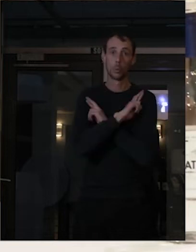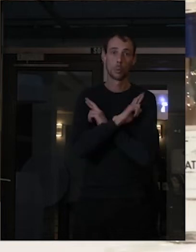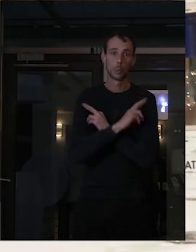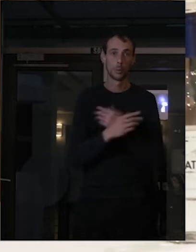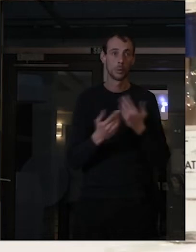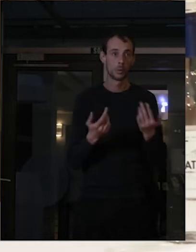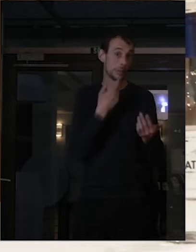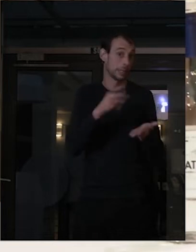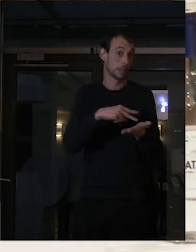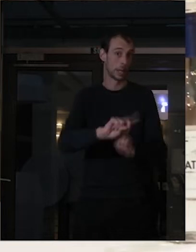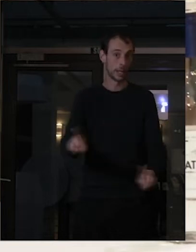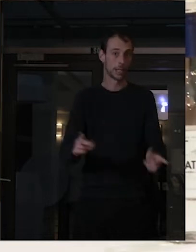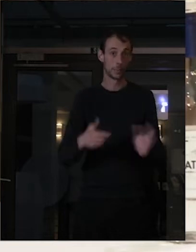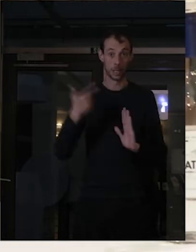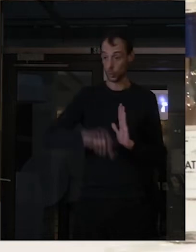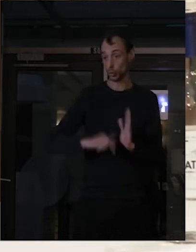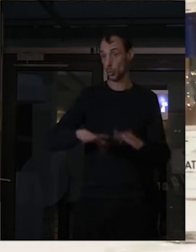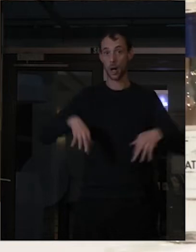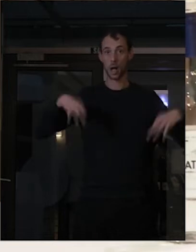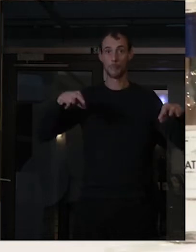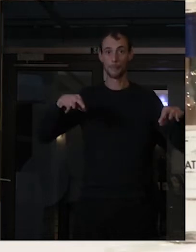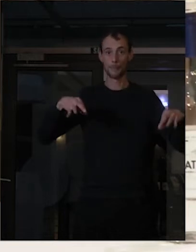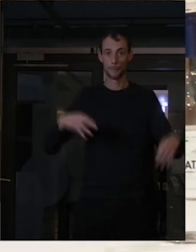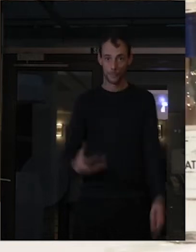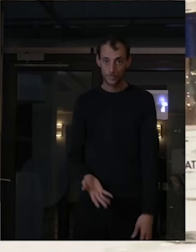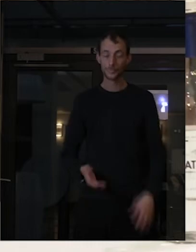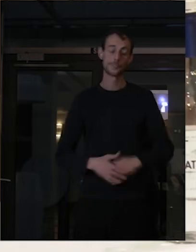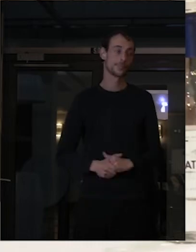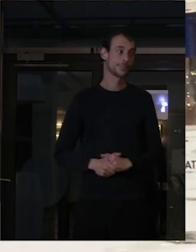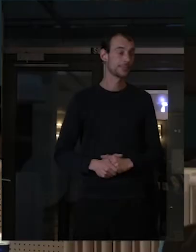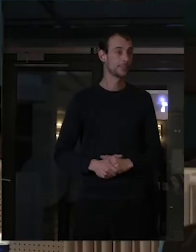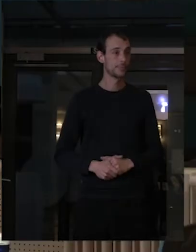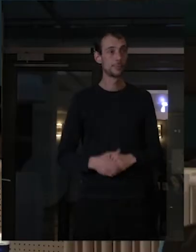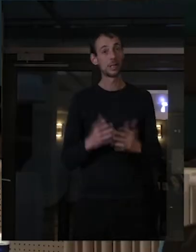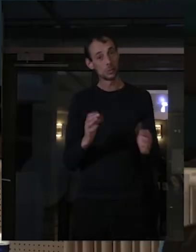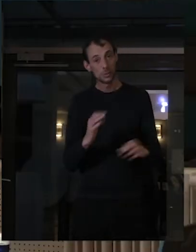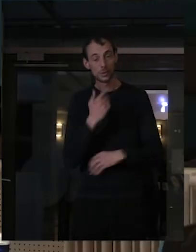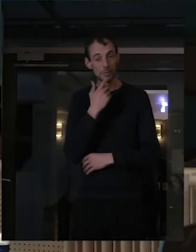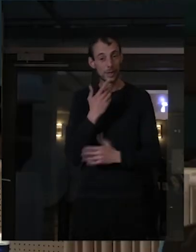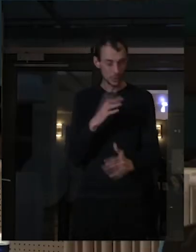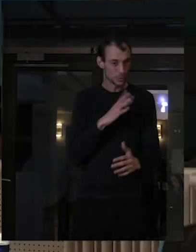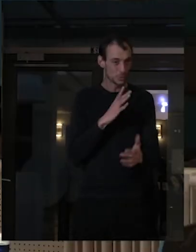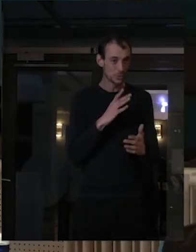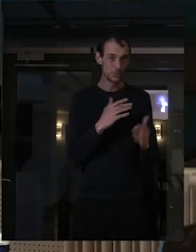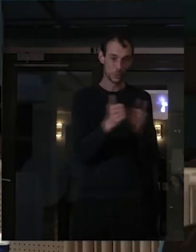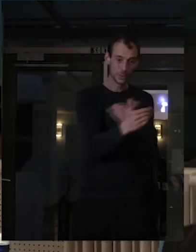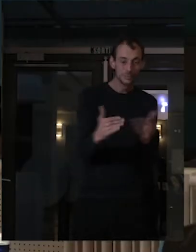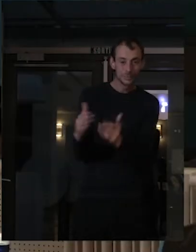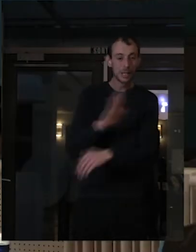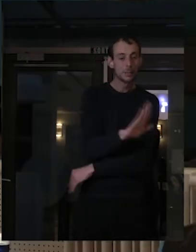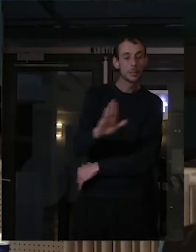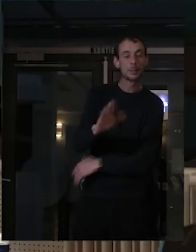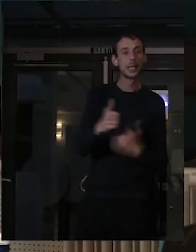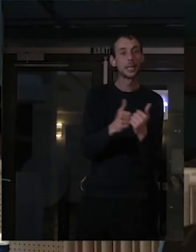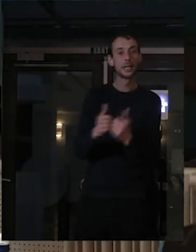quoi. Donc finalement, on voit que même dans certaines disciplines, il y a des stéréotypes où là, la danse classique serait réservée aux